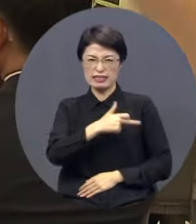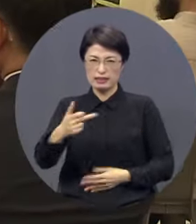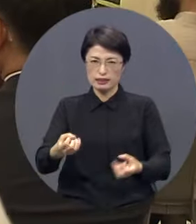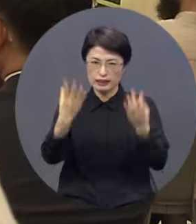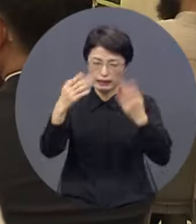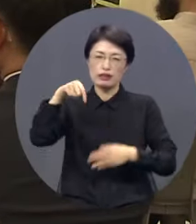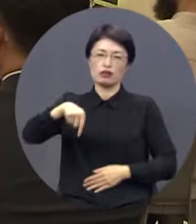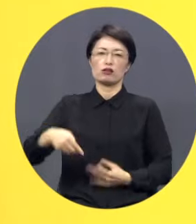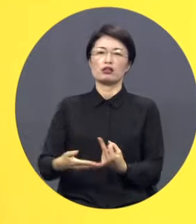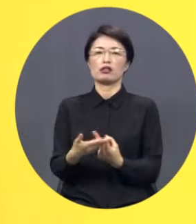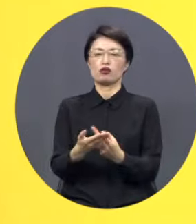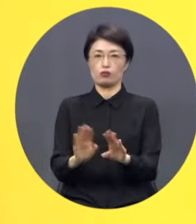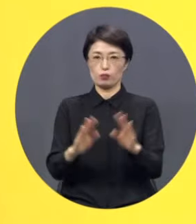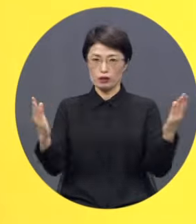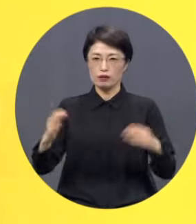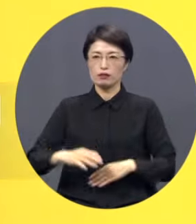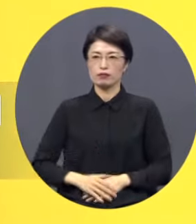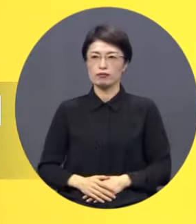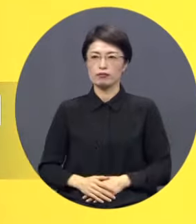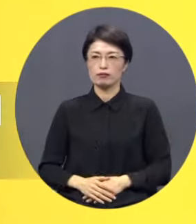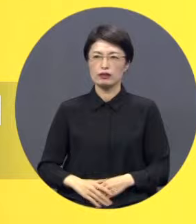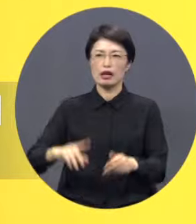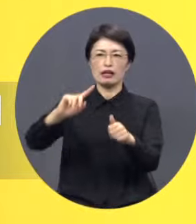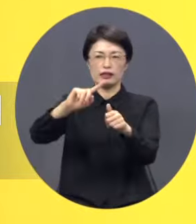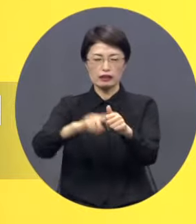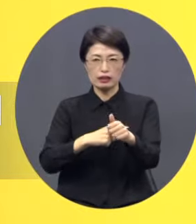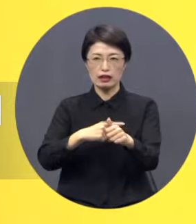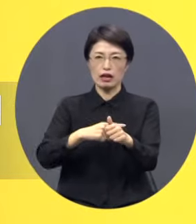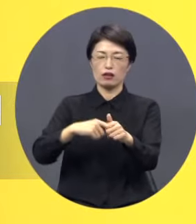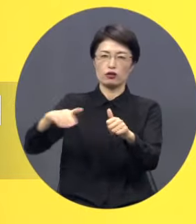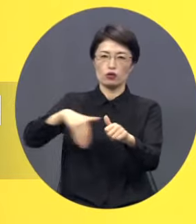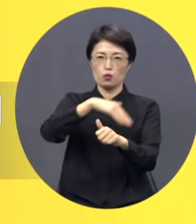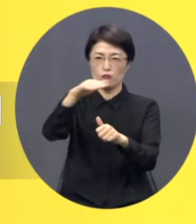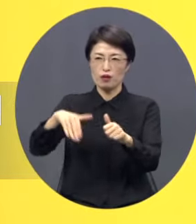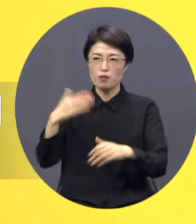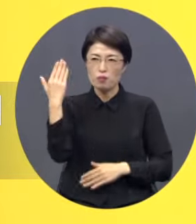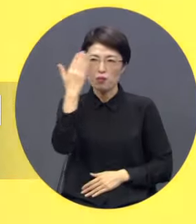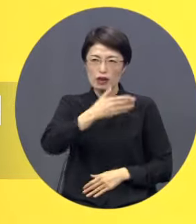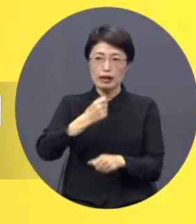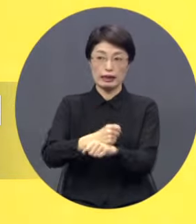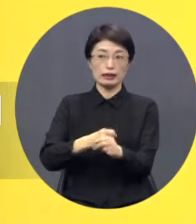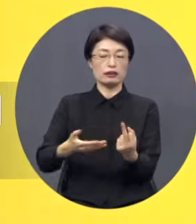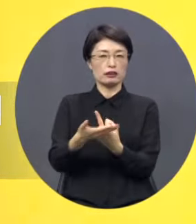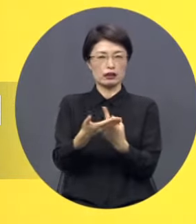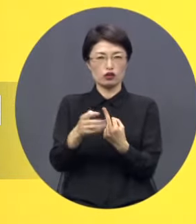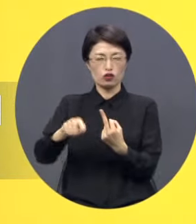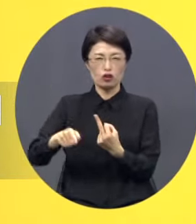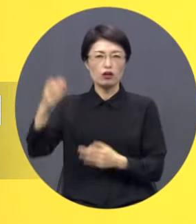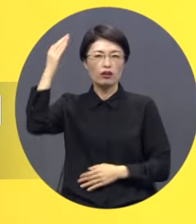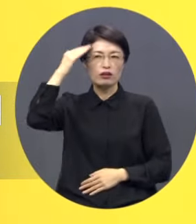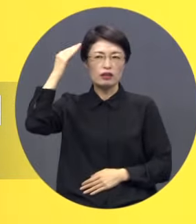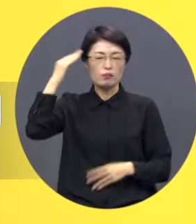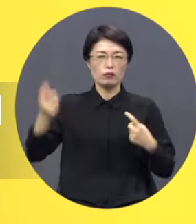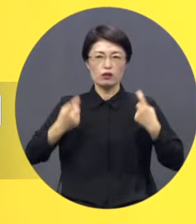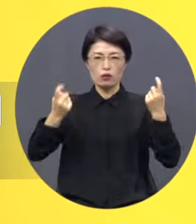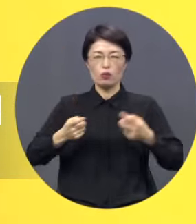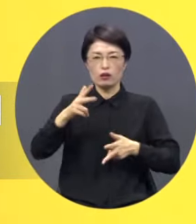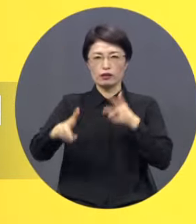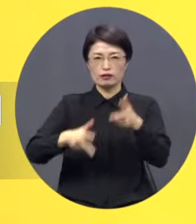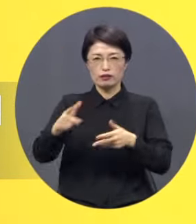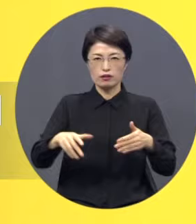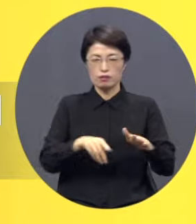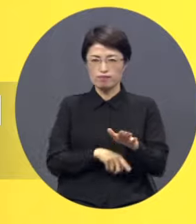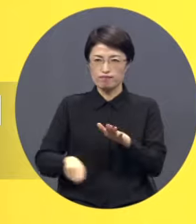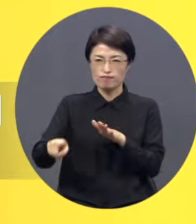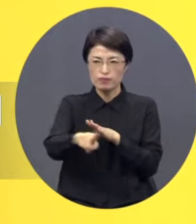열렸습니다. 천혜의 자연환경을 갖춘 제주도가 대한민국 관광산업을 이끄는 선두가 되어 많은